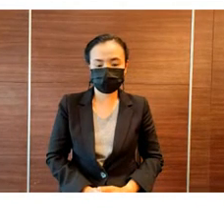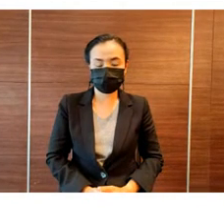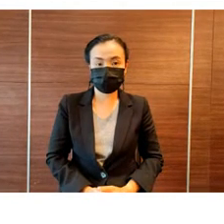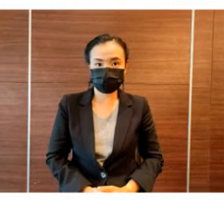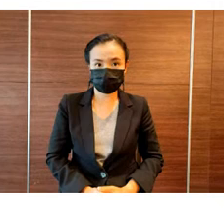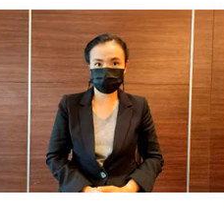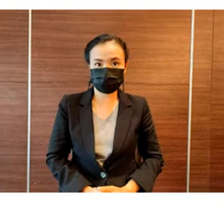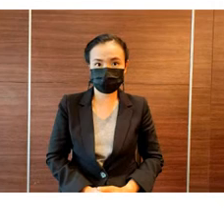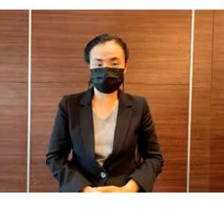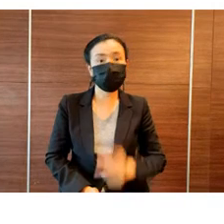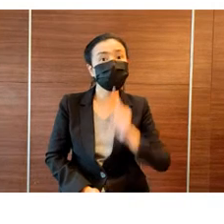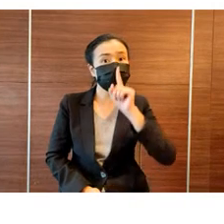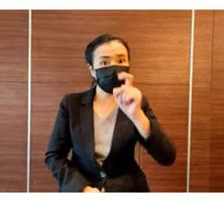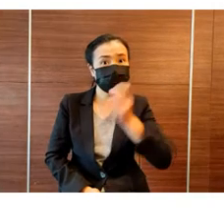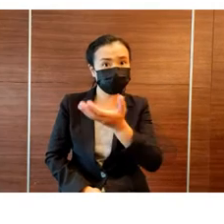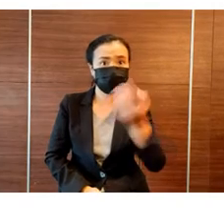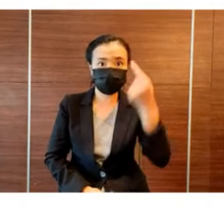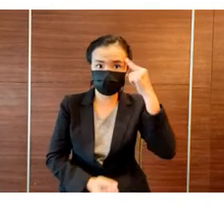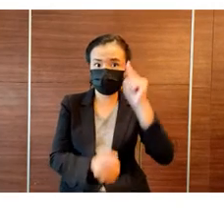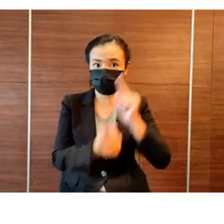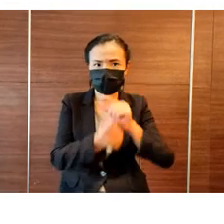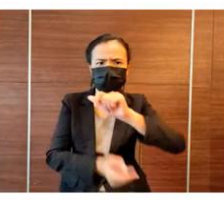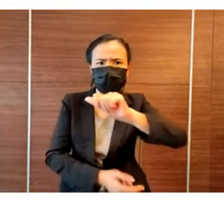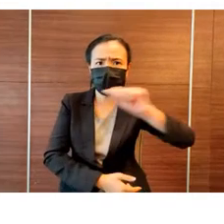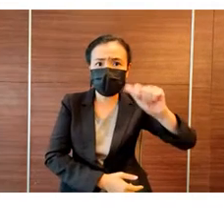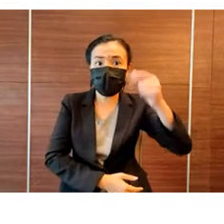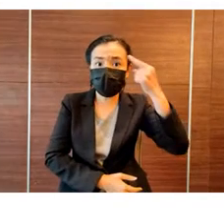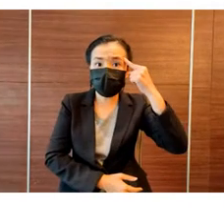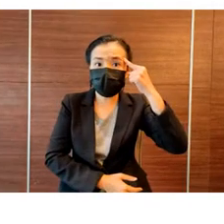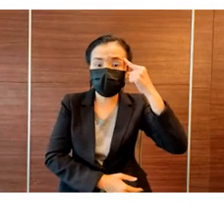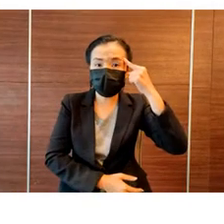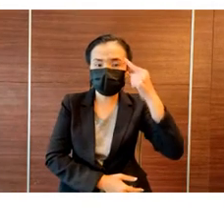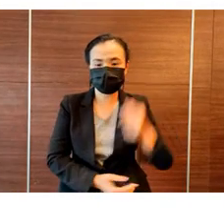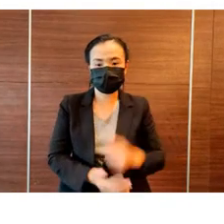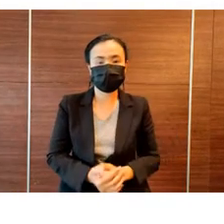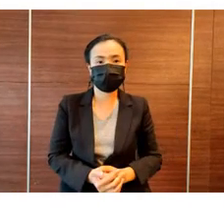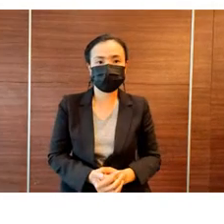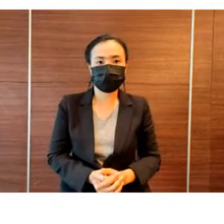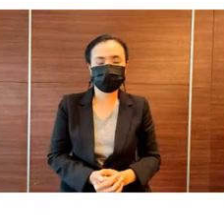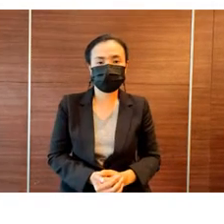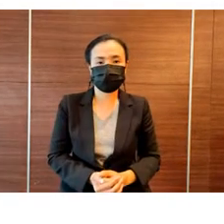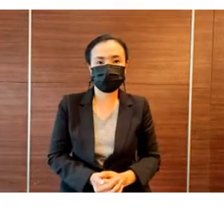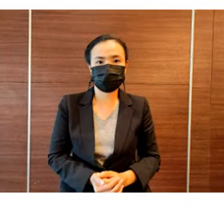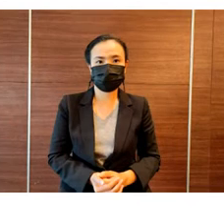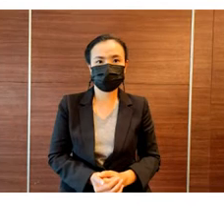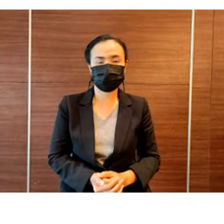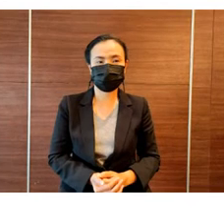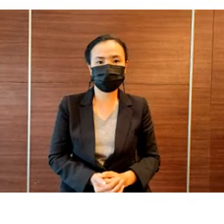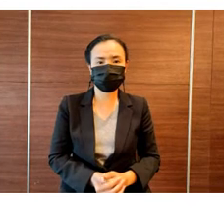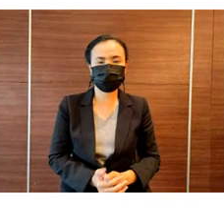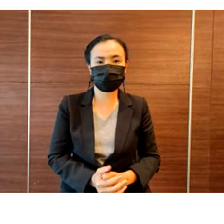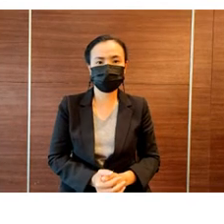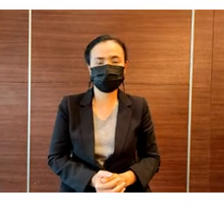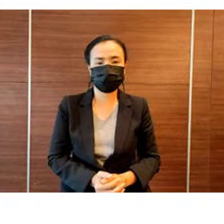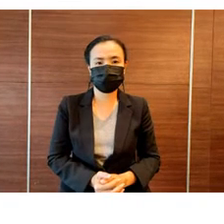อยากจะถามทุกคนนะครับมีใครเคยรู้จัก AA มั้ยครับเวลาคนที่เป็นแอลกอฮอลิกเนาะ ค่ะ อันนี้